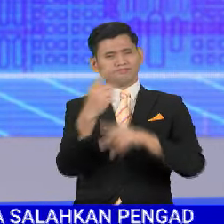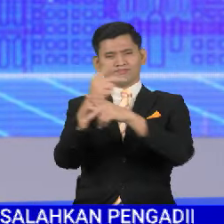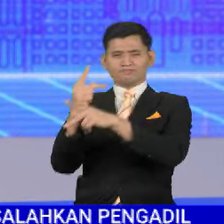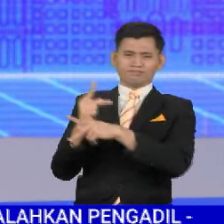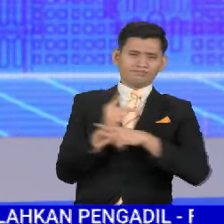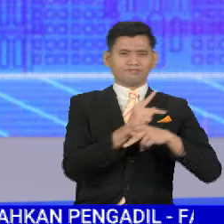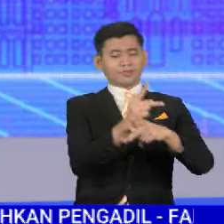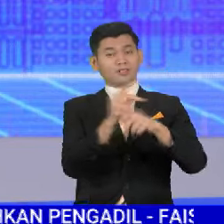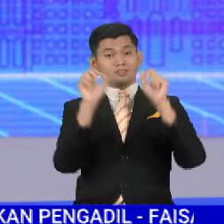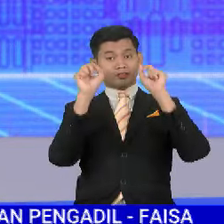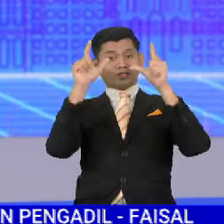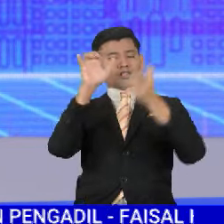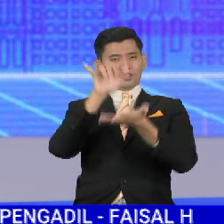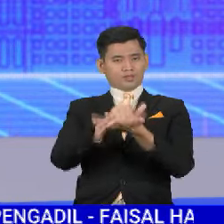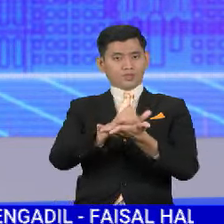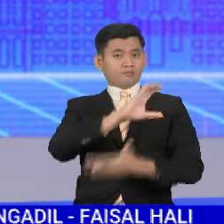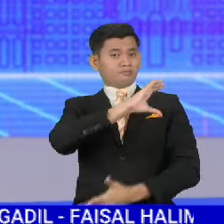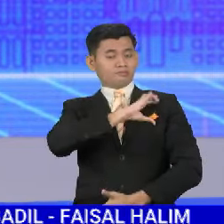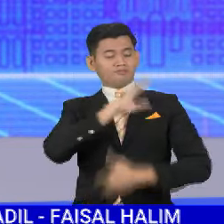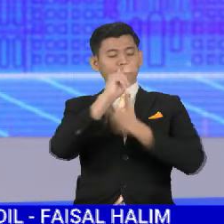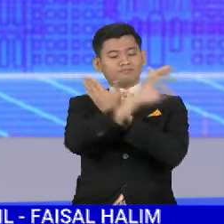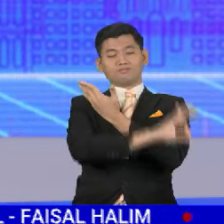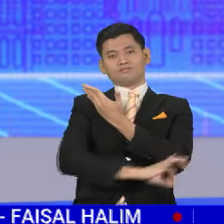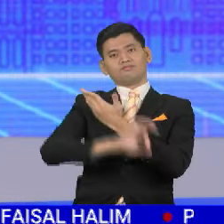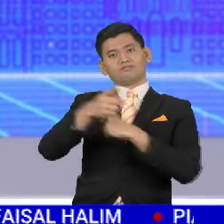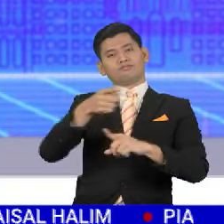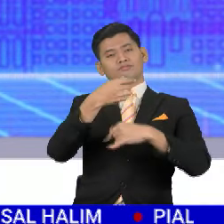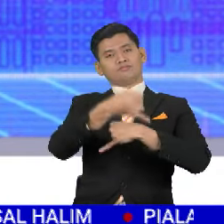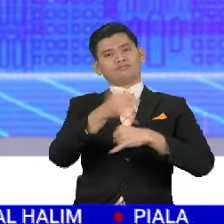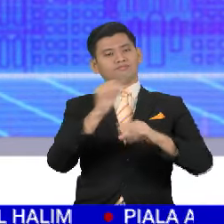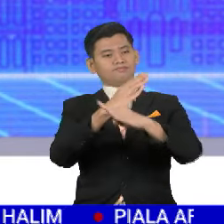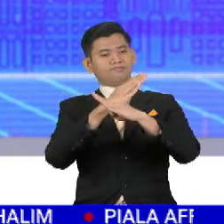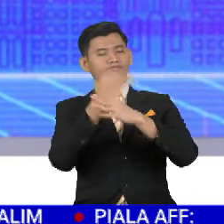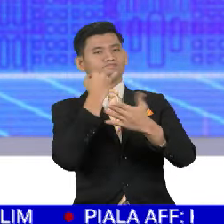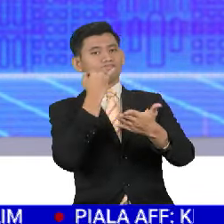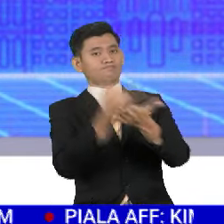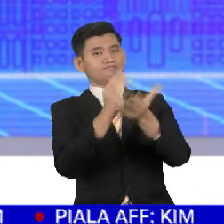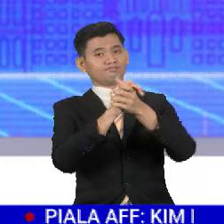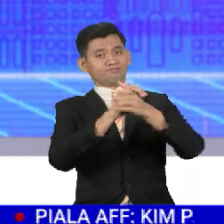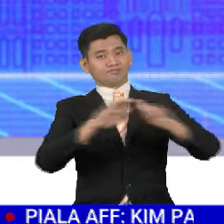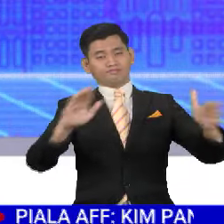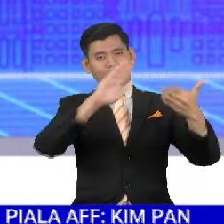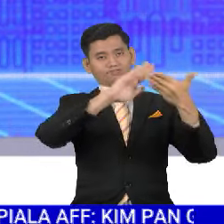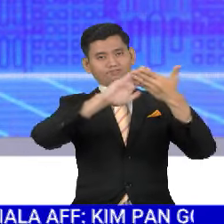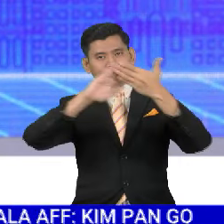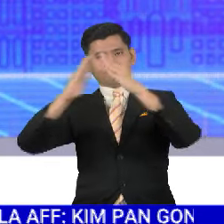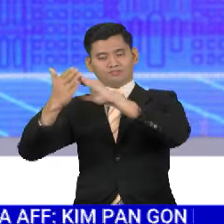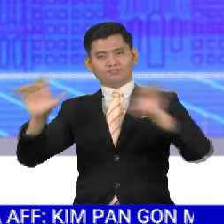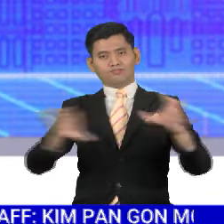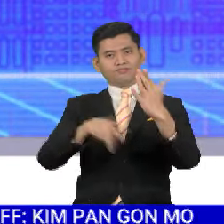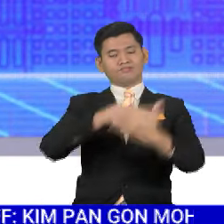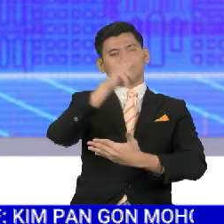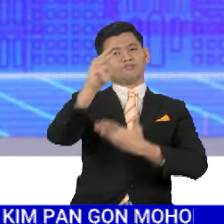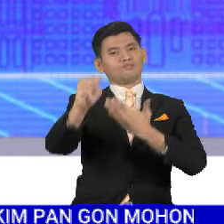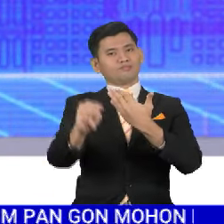terpelihara menyadari hakikat Itu polisi Negeri 9 melalui jabatan pencegahan jinayah dan keselamatan communitynya mengajukan program